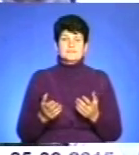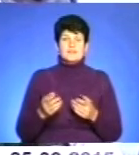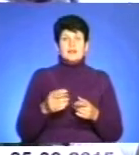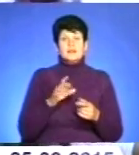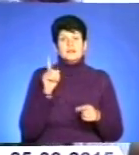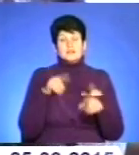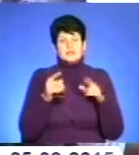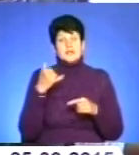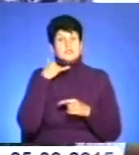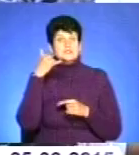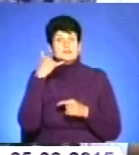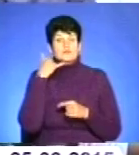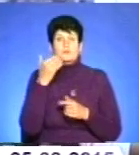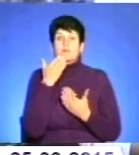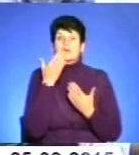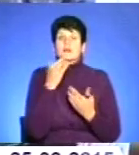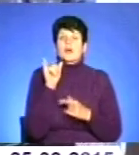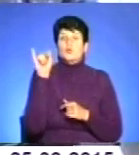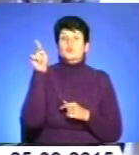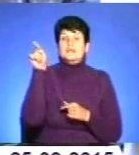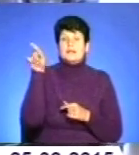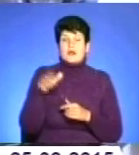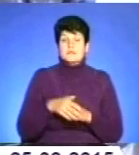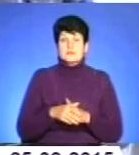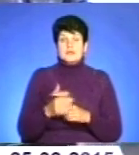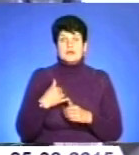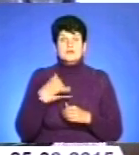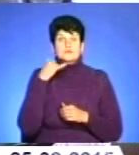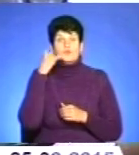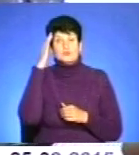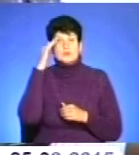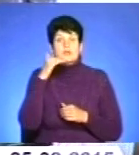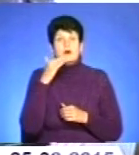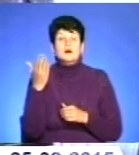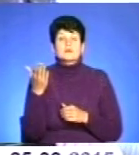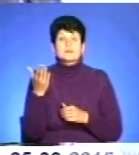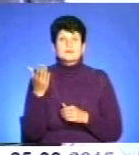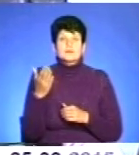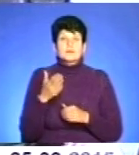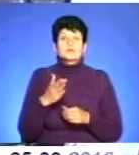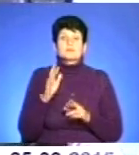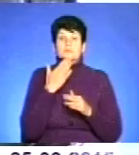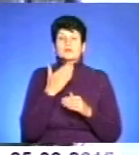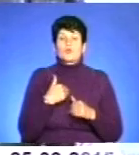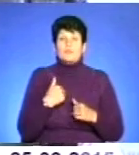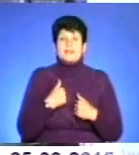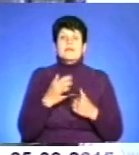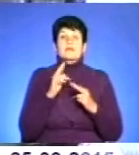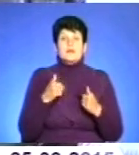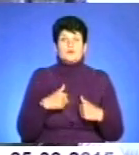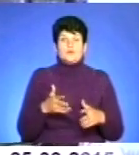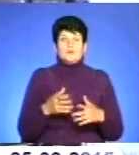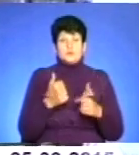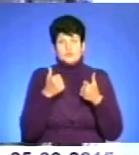зазванюємося, дзвонимо, спитаємо, як у них там. Я от дзвоню тату, тату, питаю мене, як ти тут? Я кажу, та